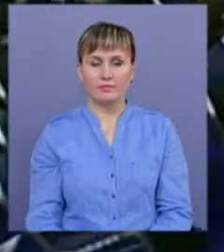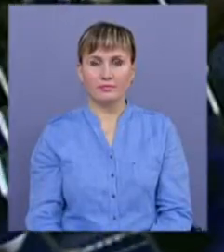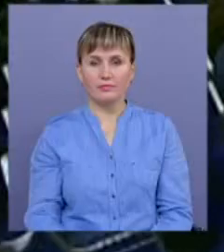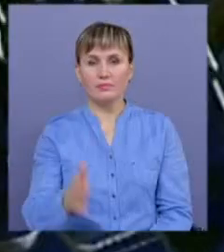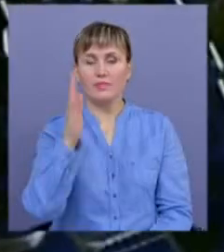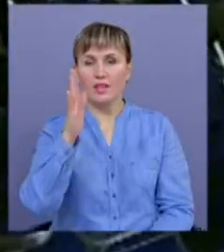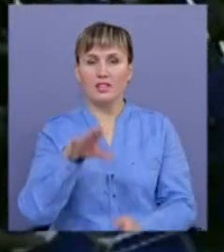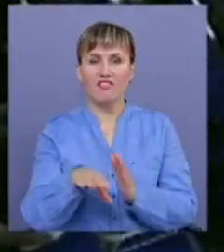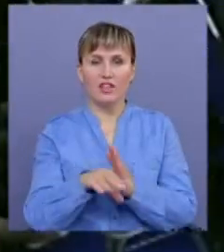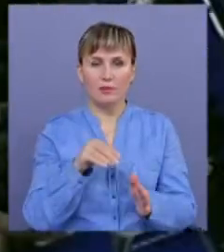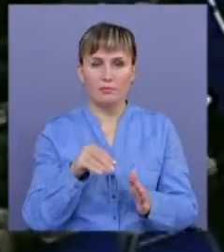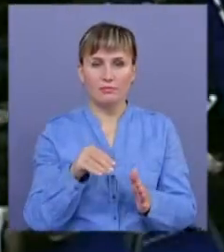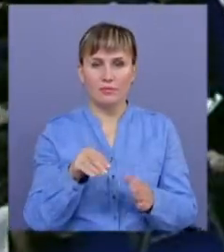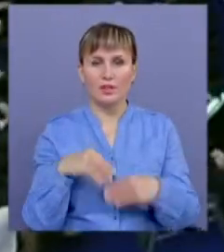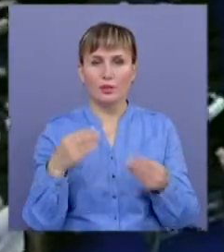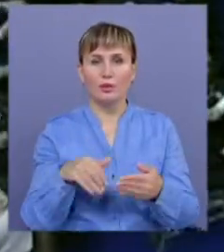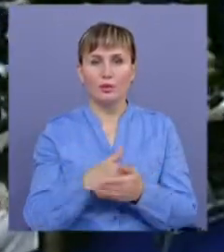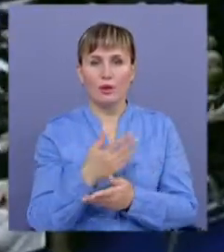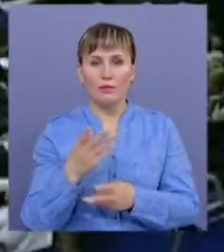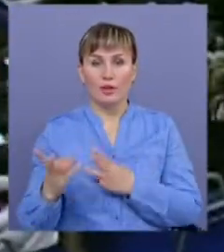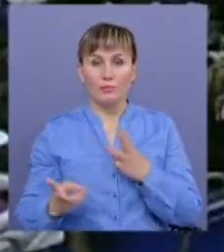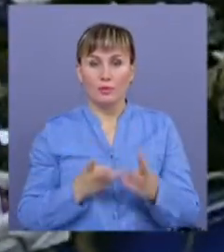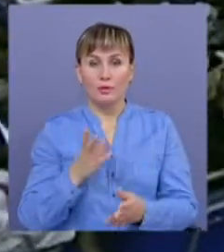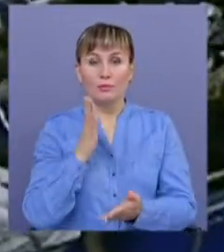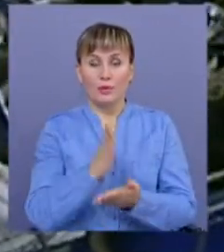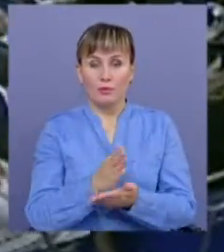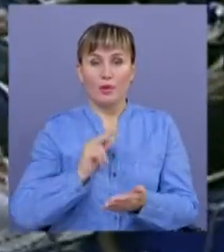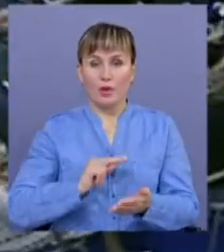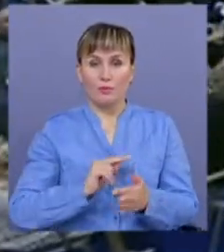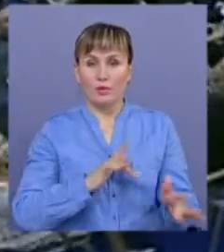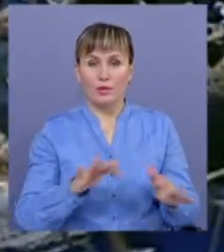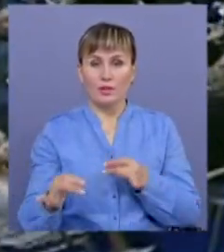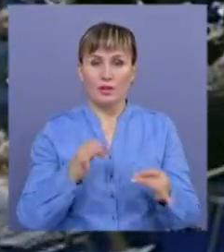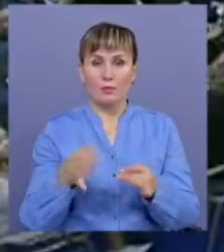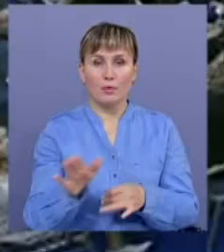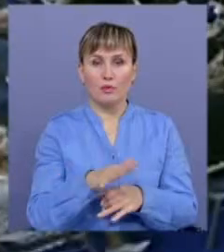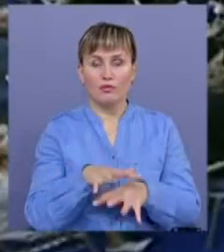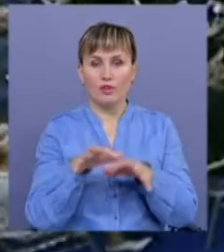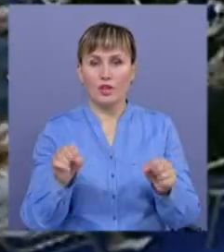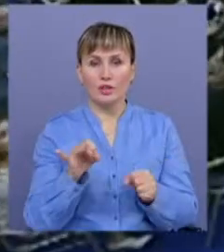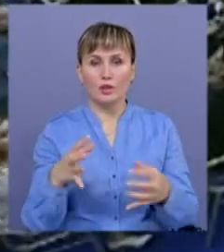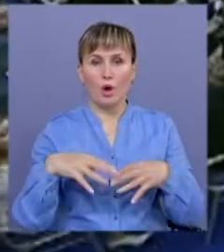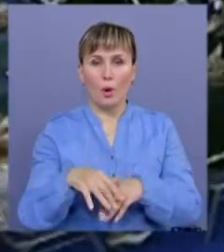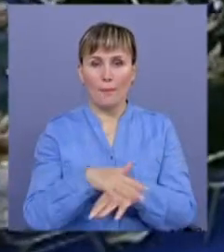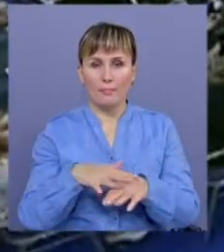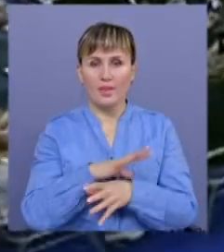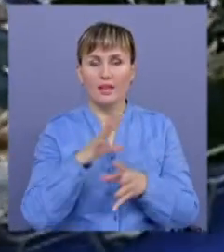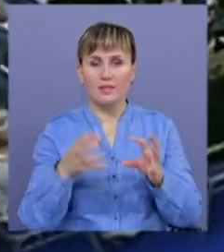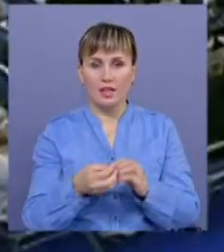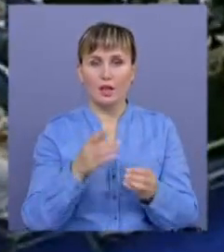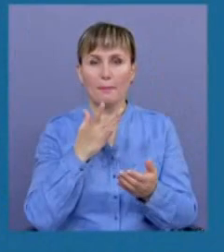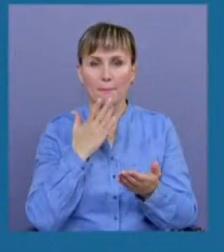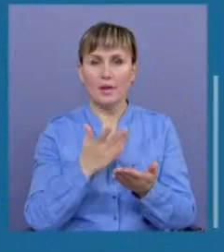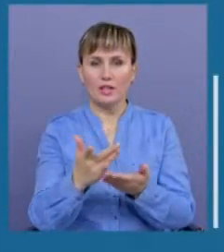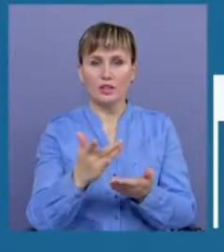Предстоящие выборы дадут новый импульс прямому плодотворному диалогу между властью и обществом, в целом